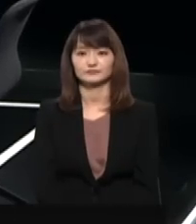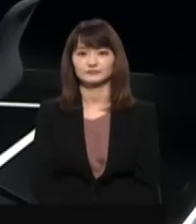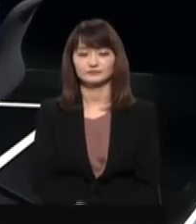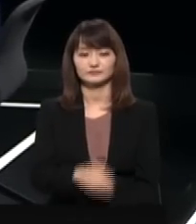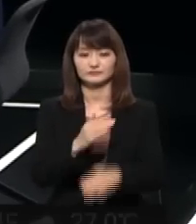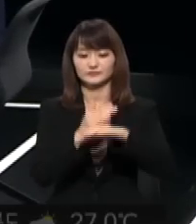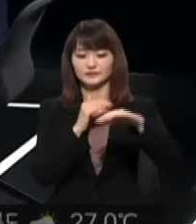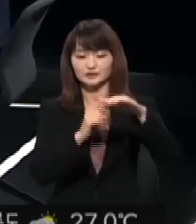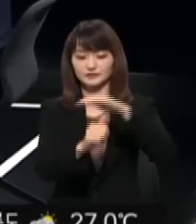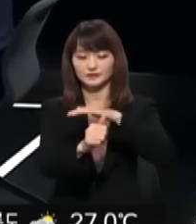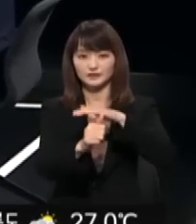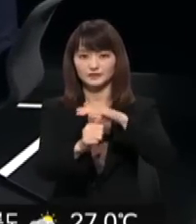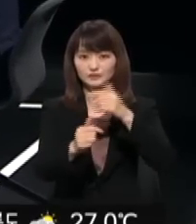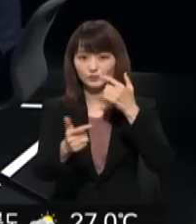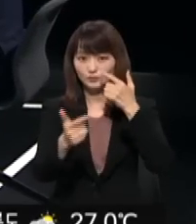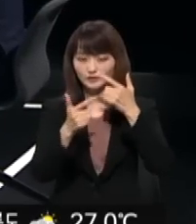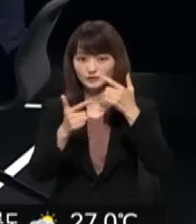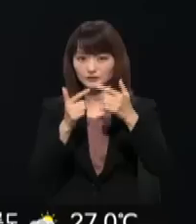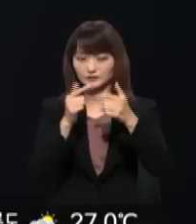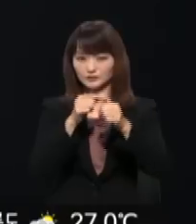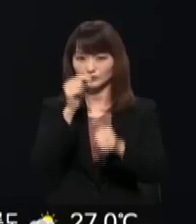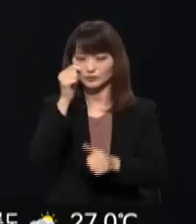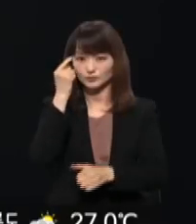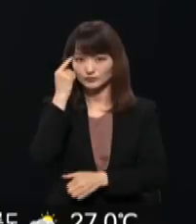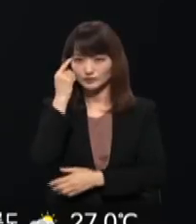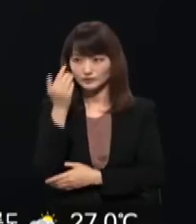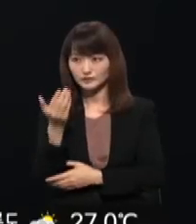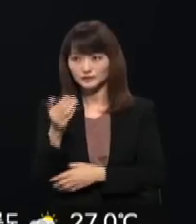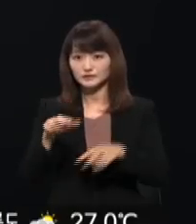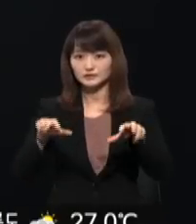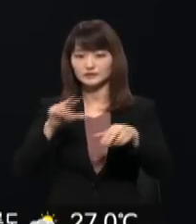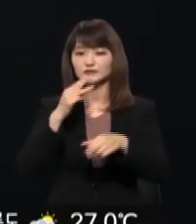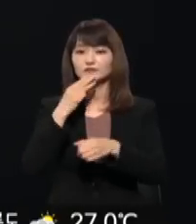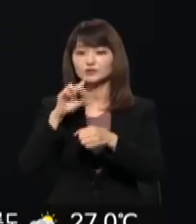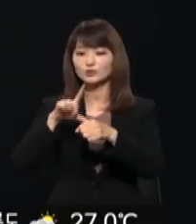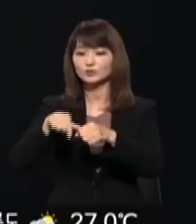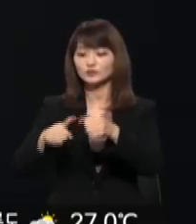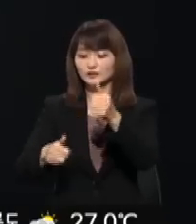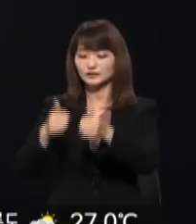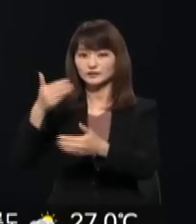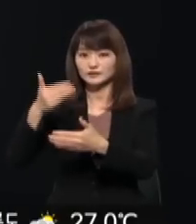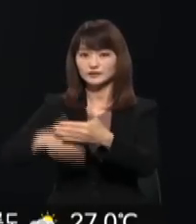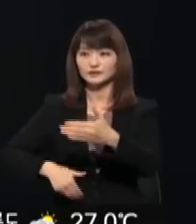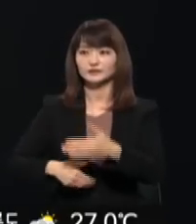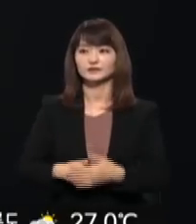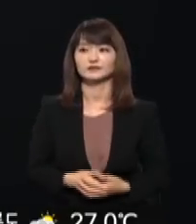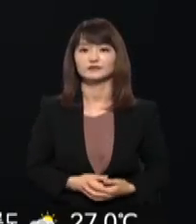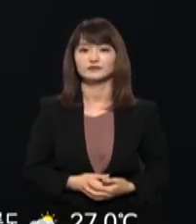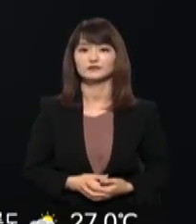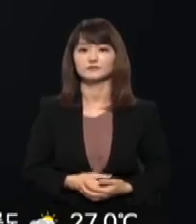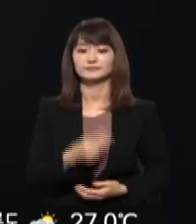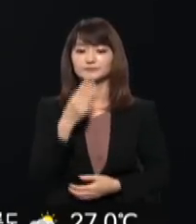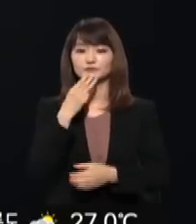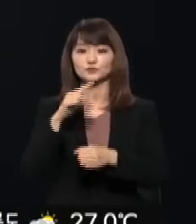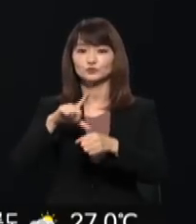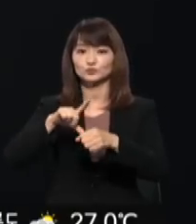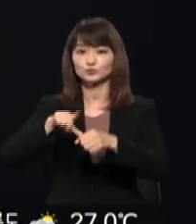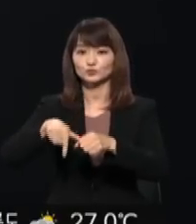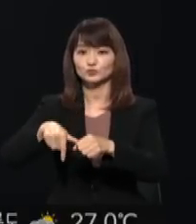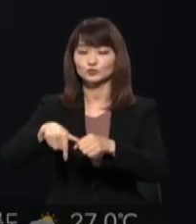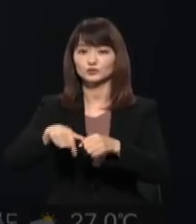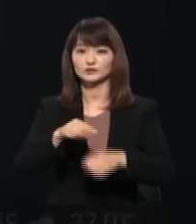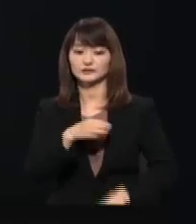봐야 됩니까 법정이라고 볼 수 있지만 아직까지 수도권 경선이 남았습니다 이따가 투표율 이야기도 할 건데 수도권에